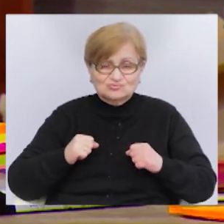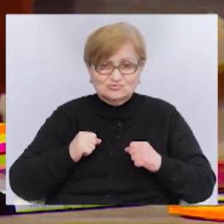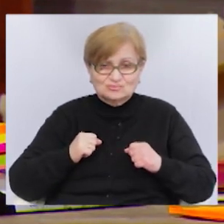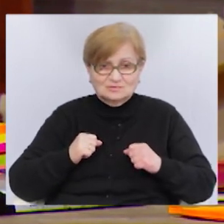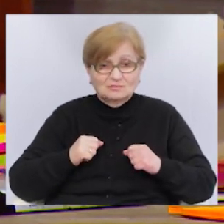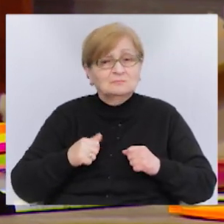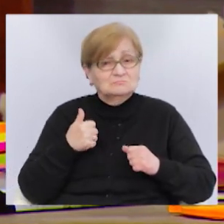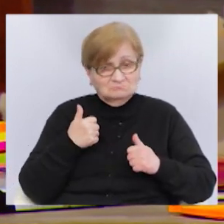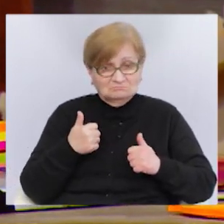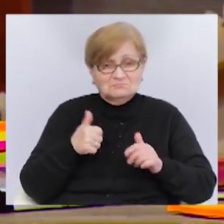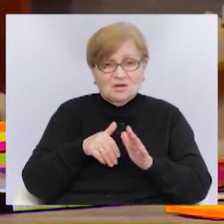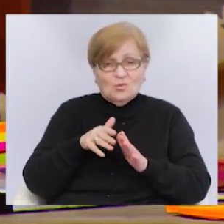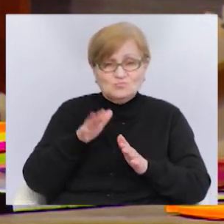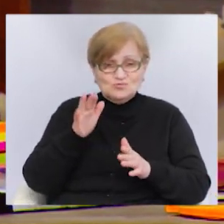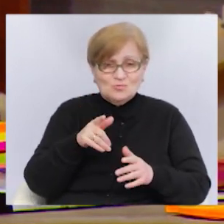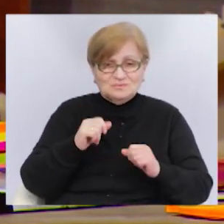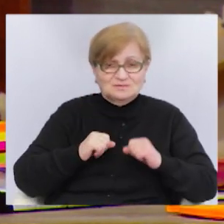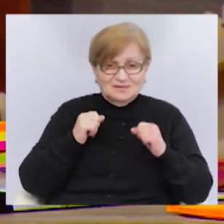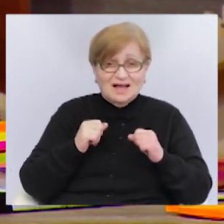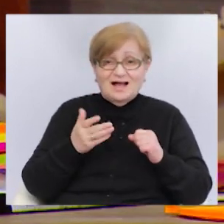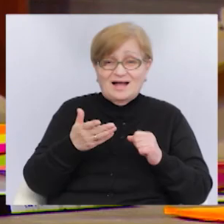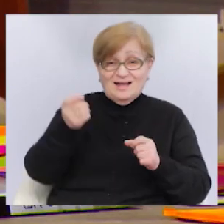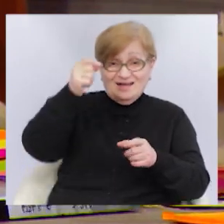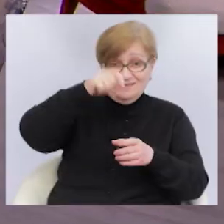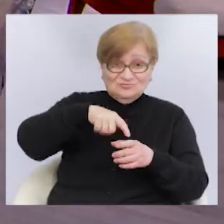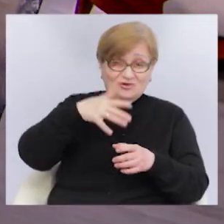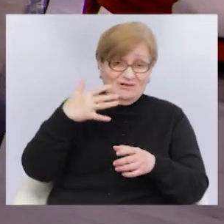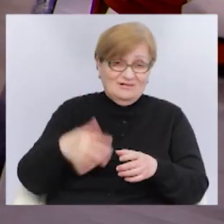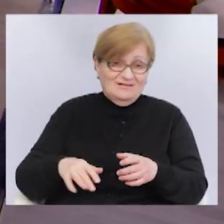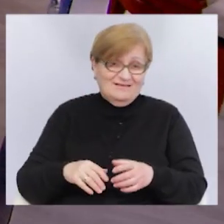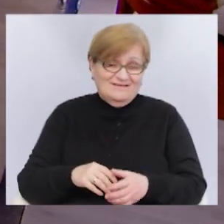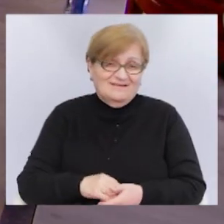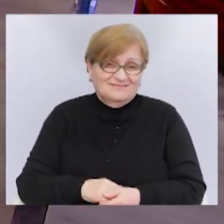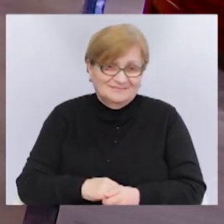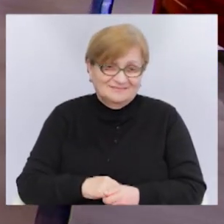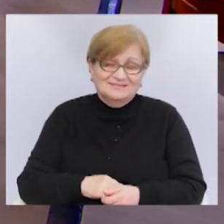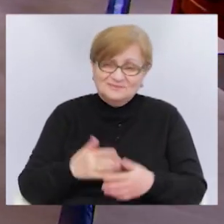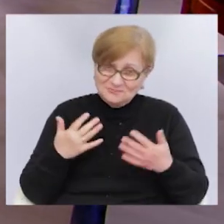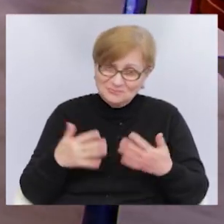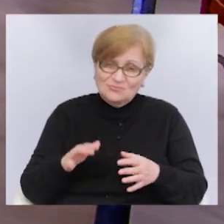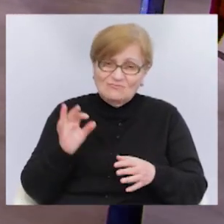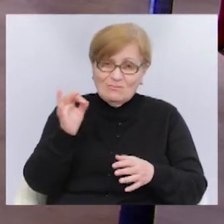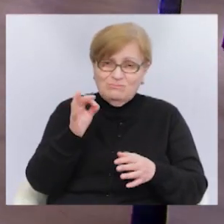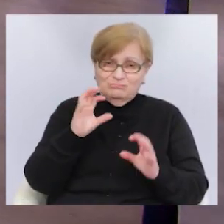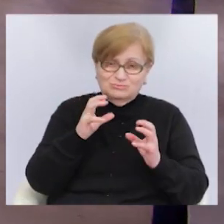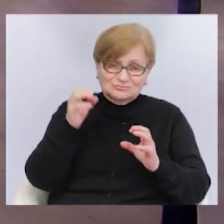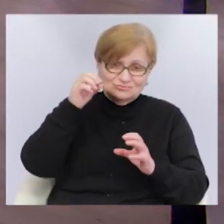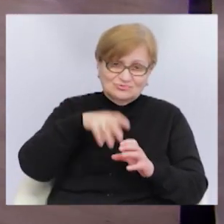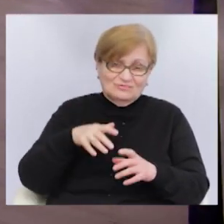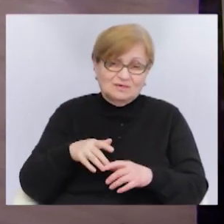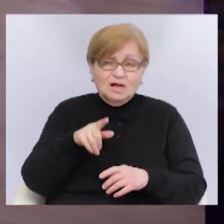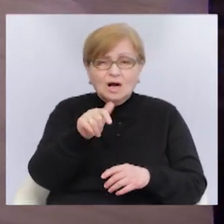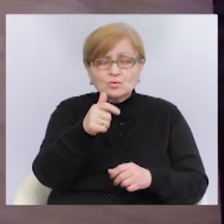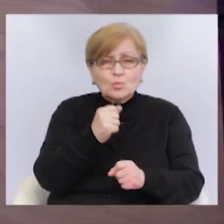შორის ძალიან გაუმჯობესა. ლუკა, ისიც როგორ აი ძალიან მოკლედ. ვა, როგორ ჩა. როგორ